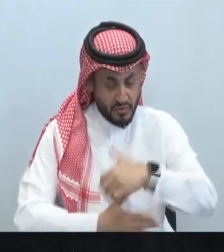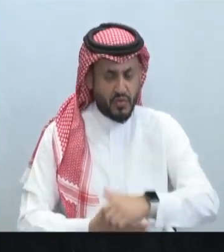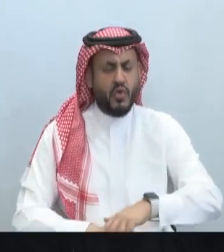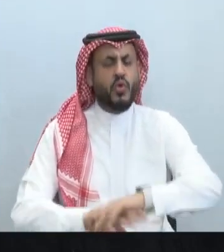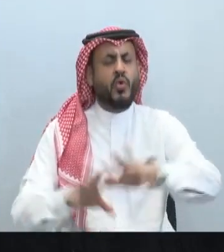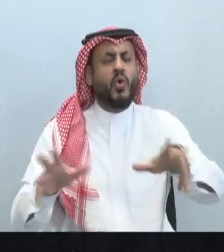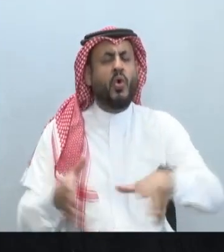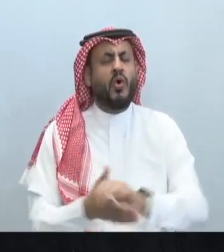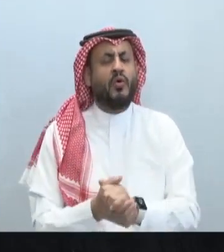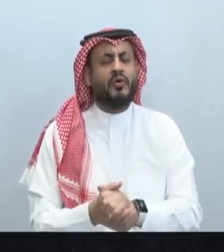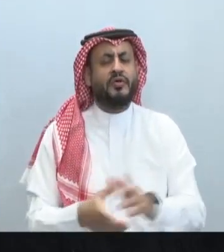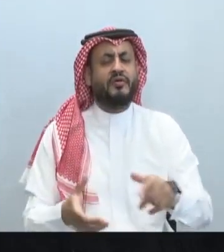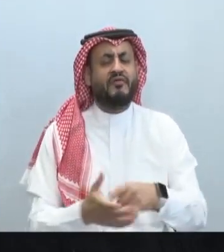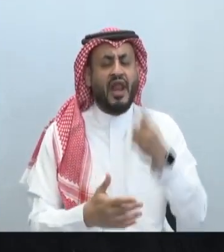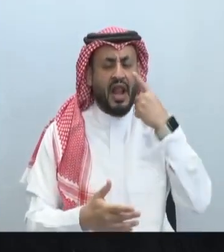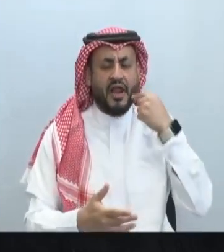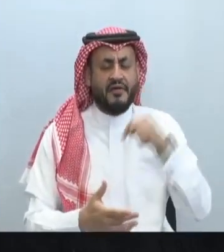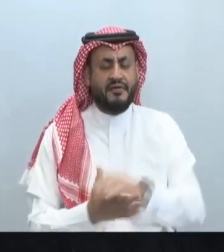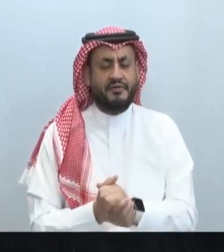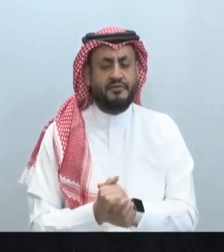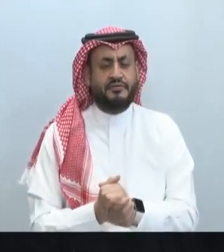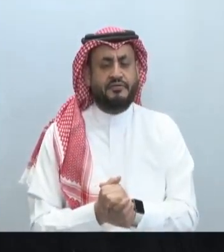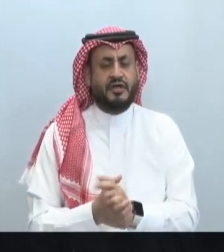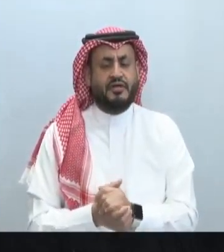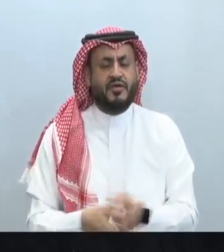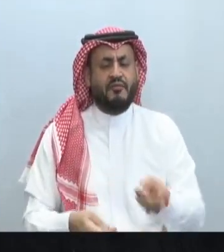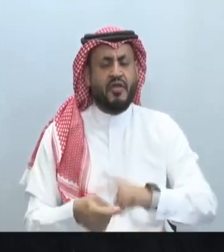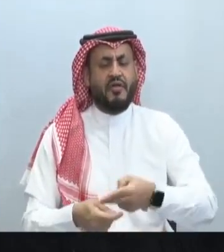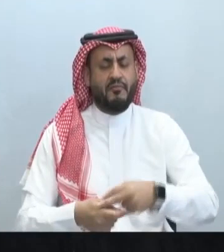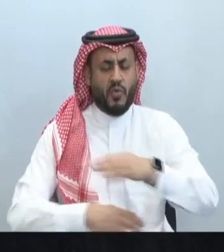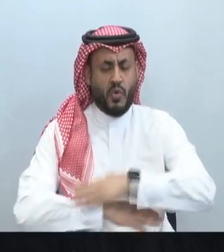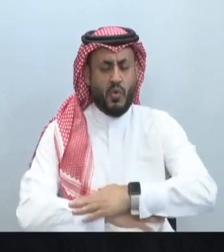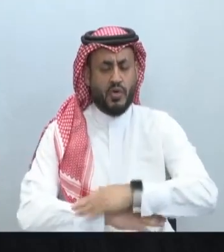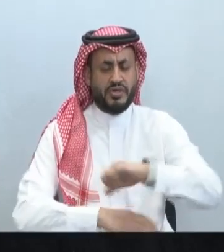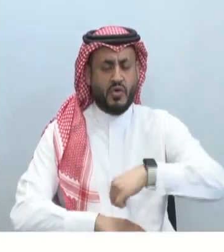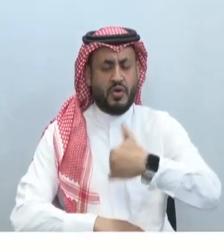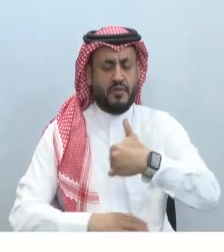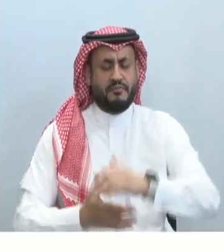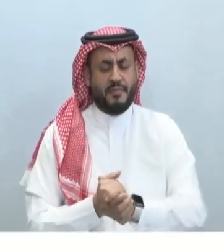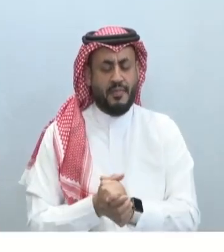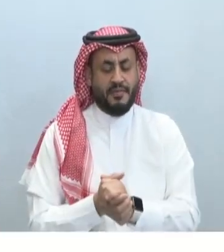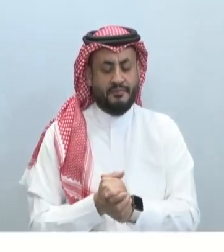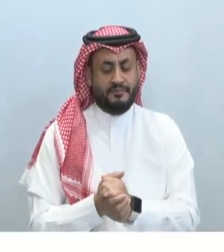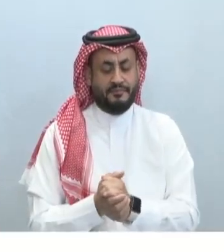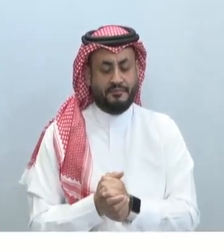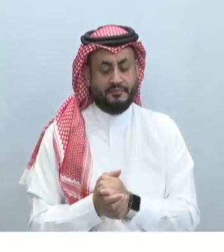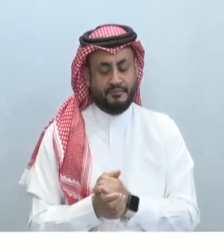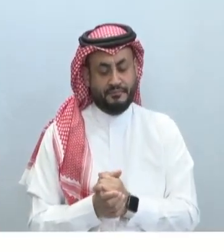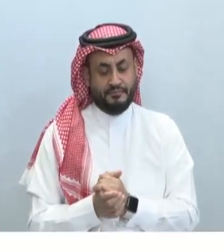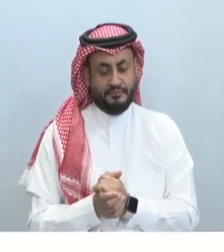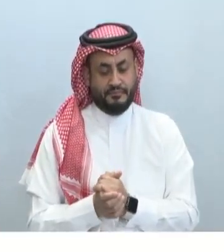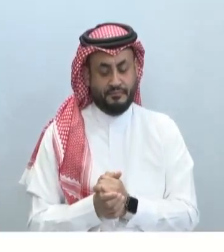كل جوانب حياتك تحلى بحسن الخلق وكن خلوقا في